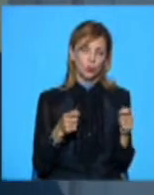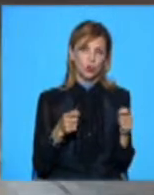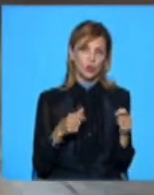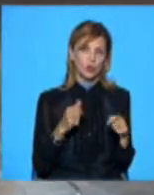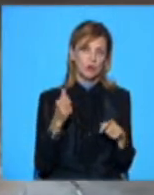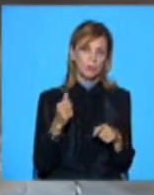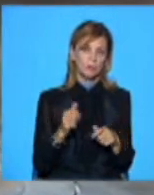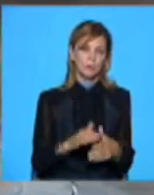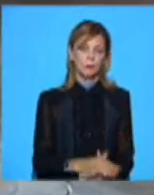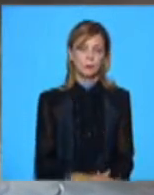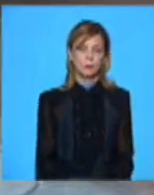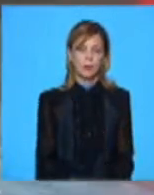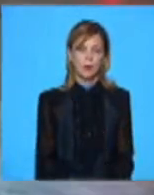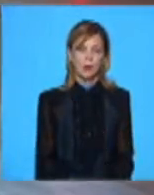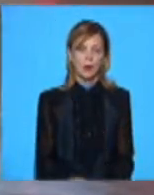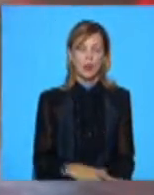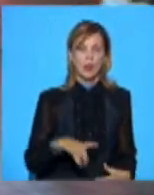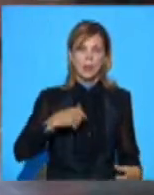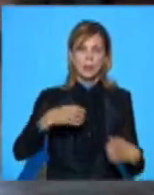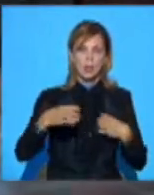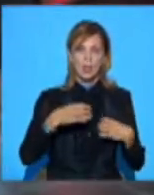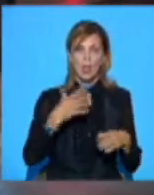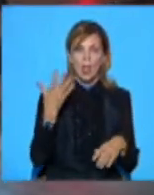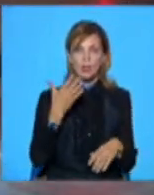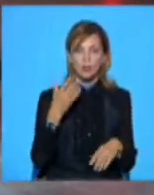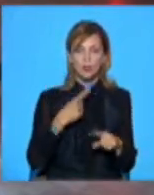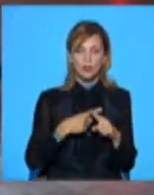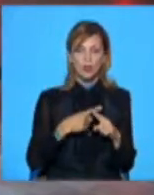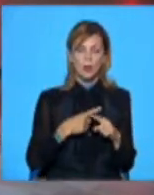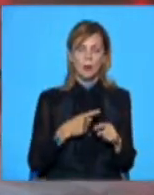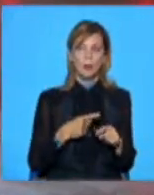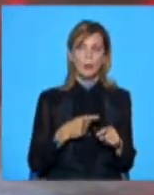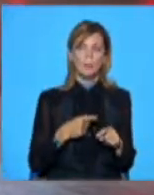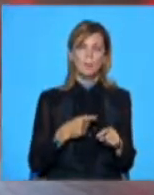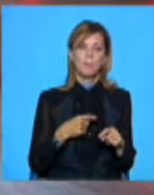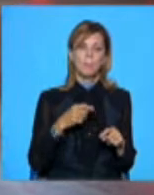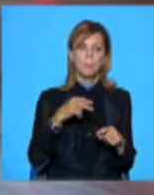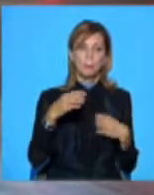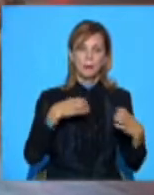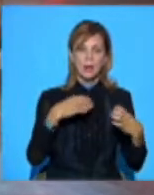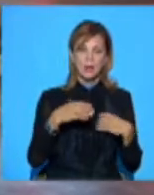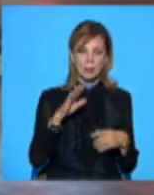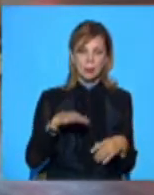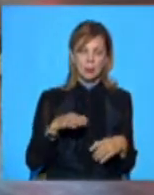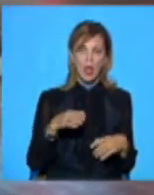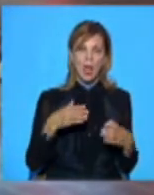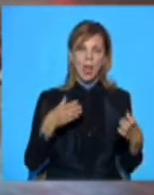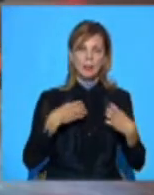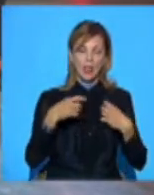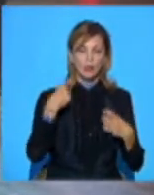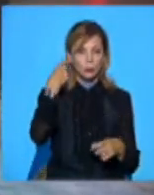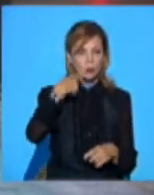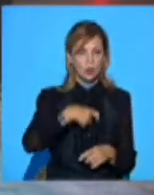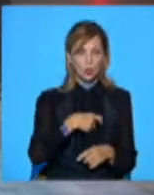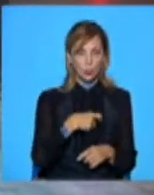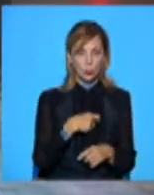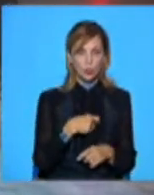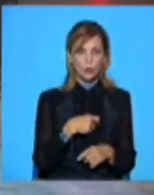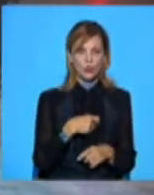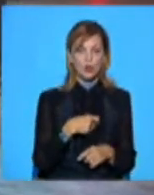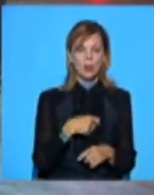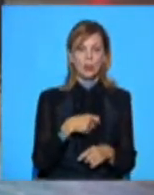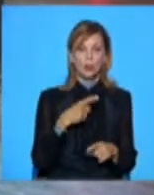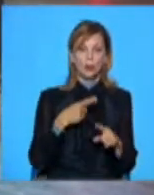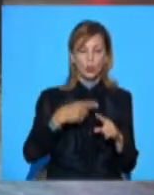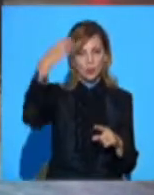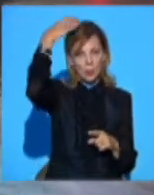totul rămâne. Macbeth este cea de-a cincea producție pe care Silviu Purcărete o realizează la Teatrul Maghiar de stat Cluj, după cumnata lui Pantagruel,